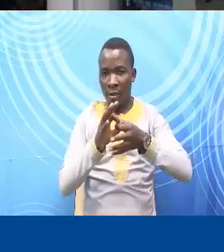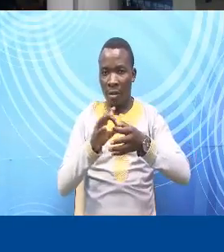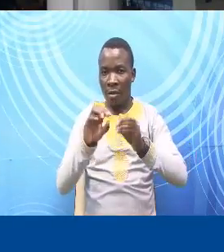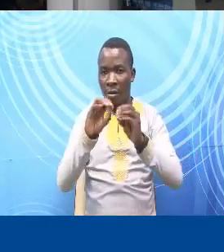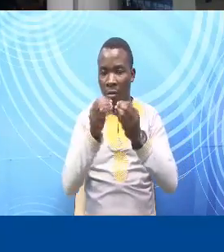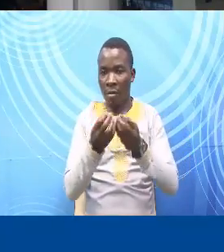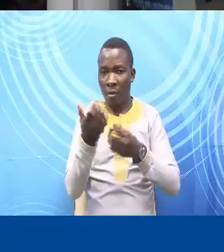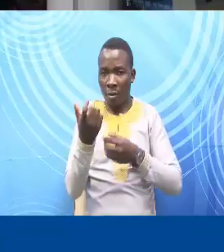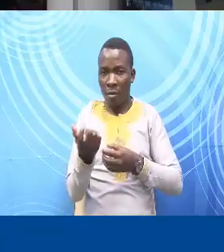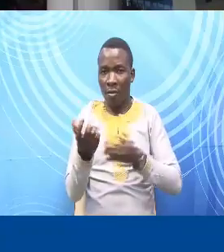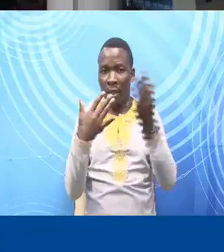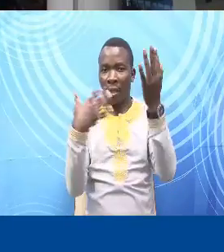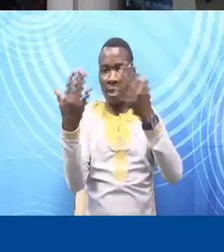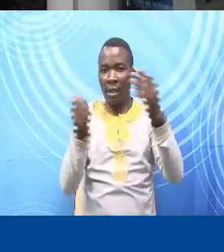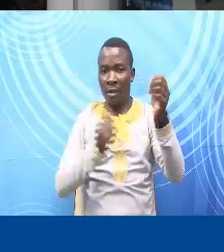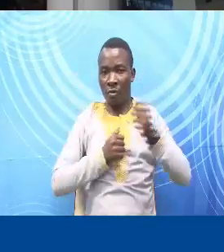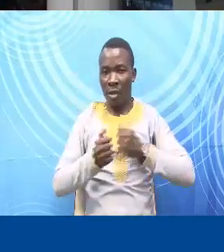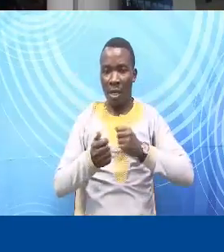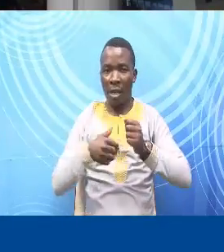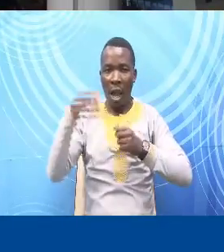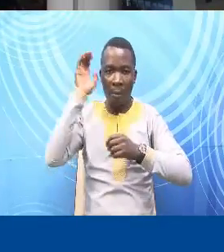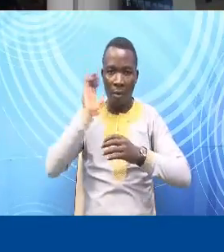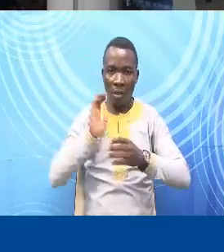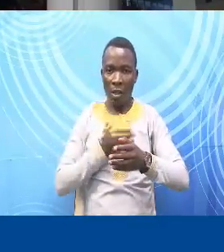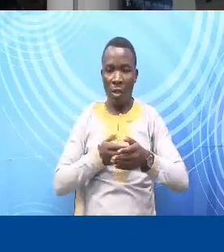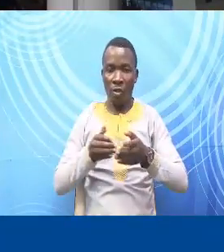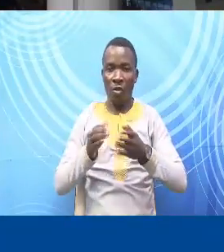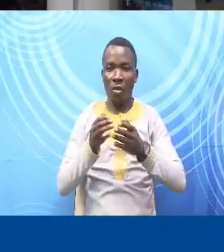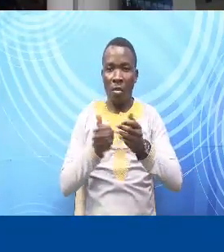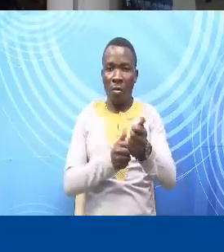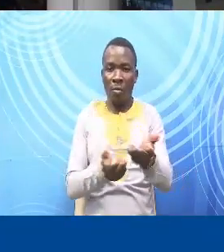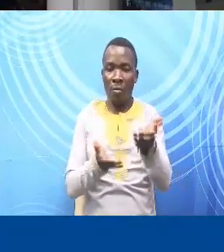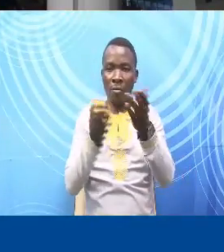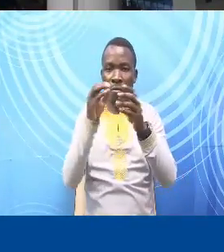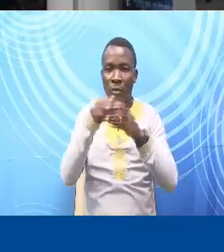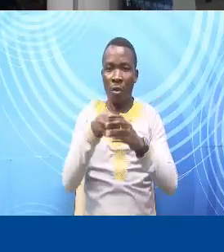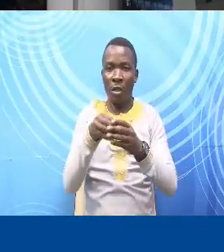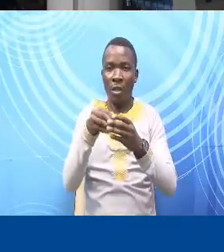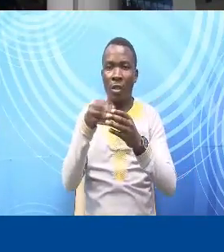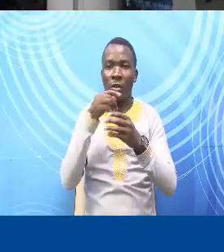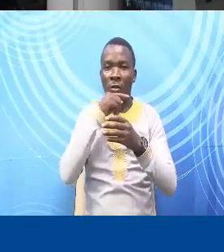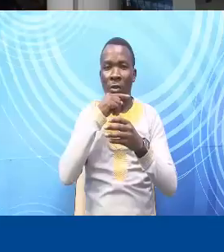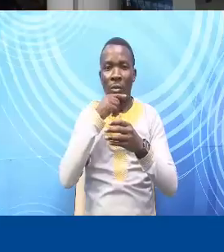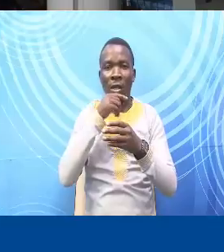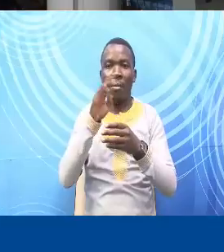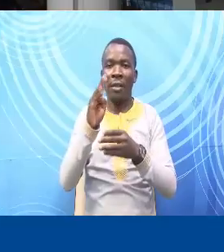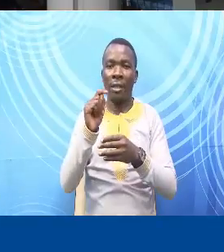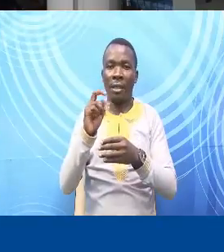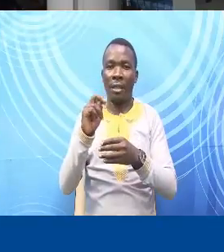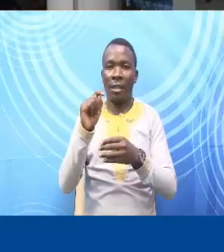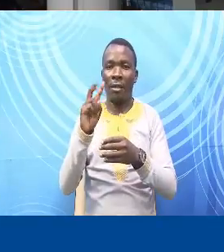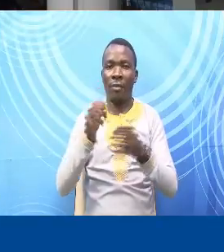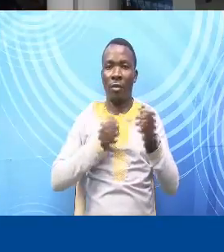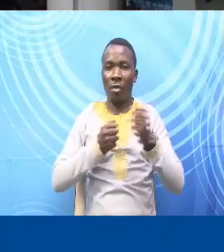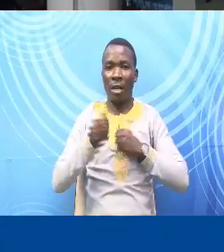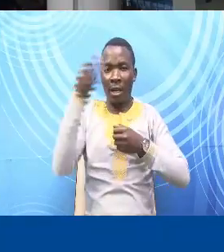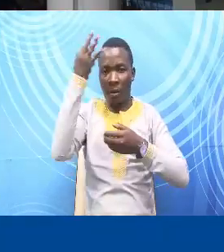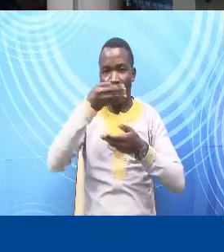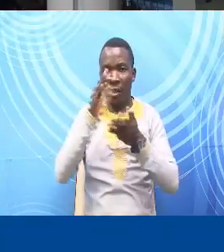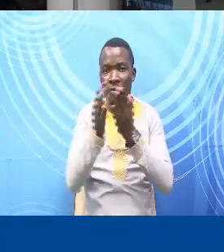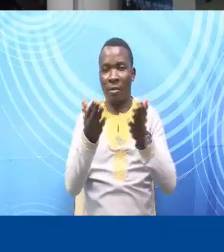Sewing Hand Rwanda aya makuru yacu kandi imuye kwikena munyuze ku mbuga nkoranyambaga zacu ni BTN TV Rwanda Facebook ndetse no kuri